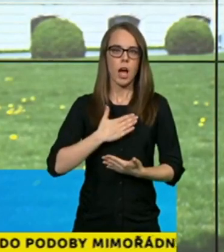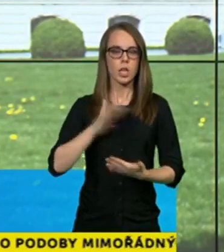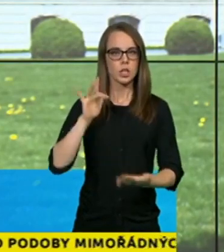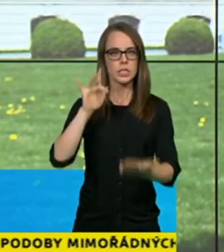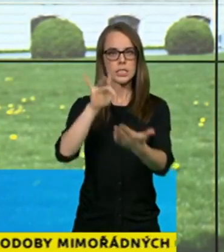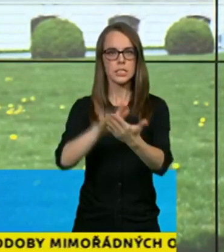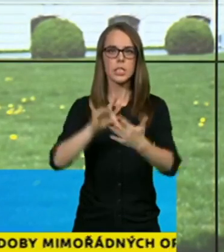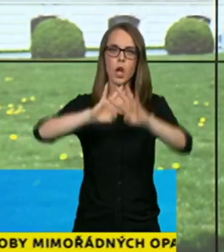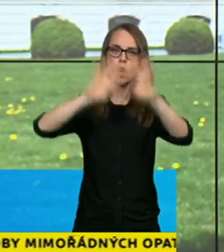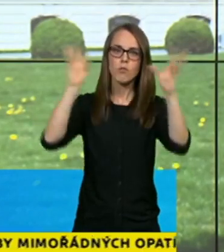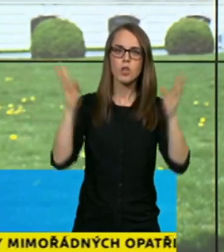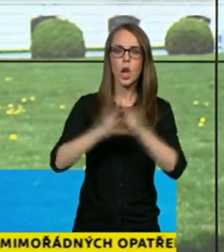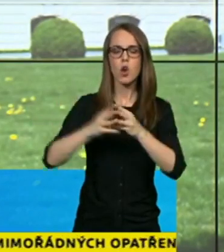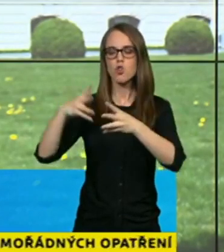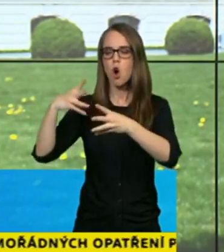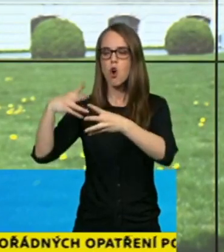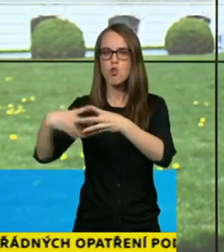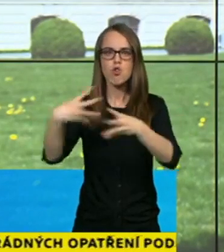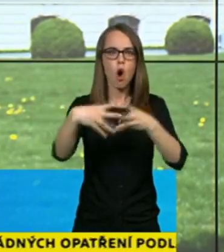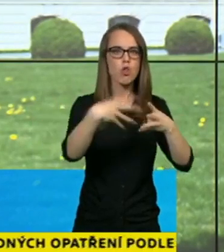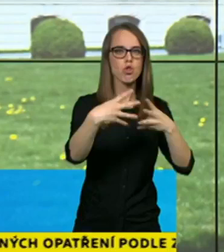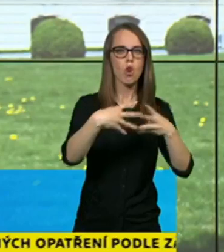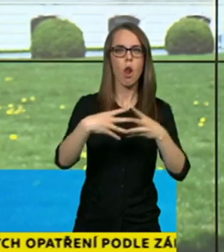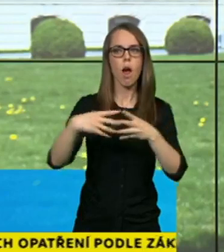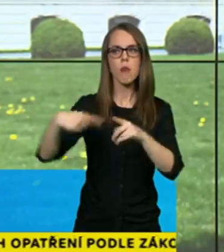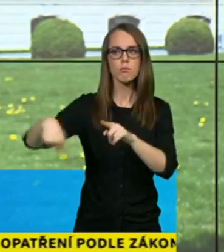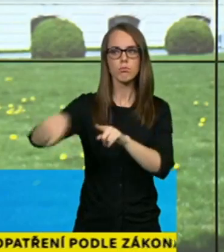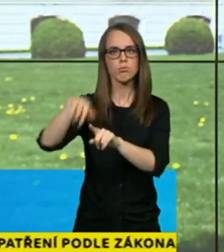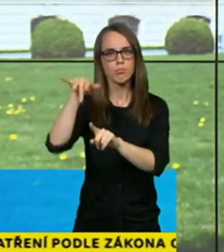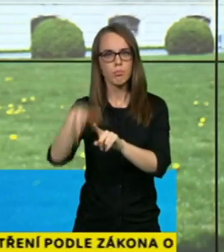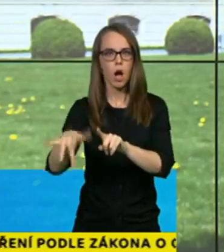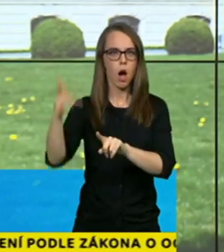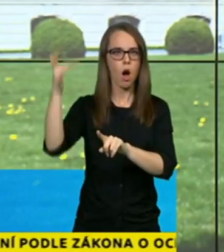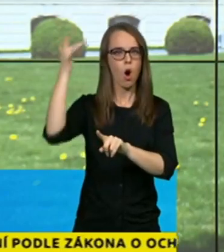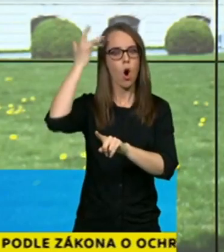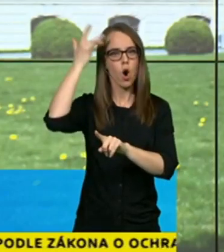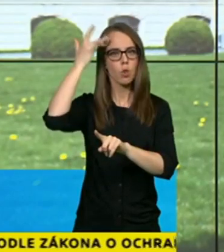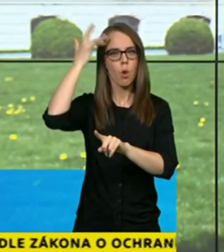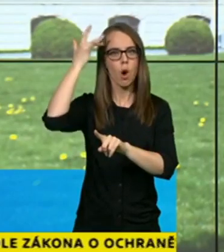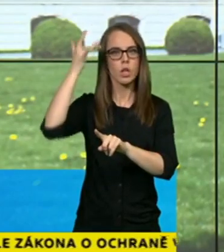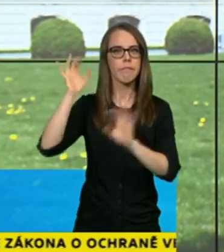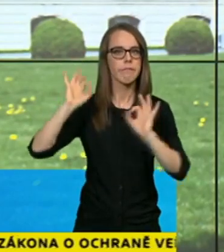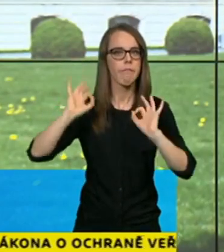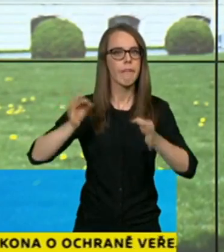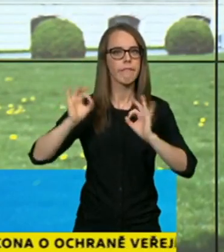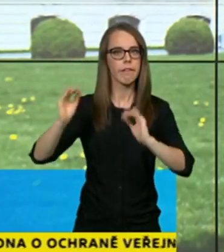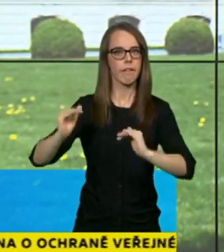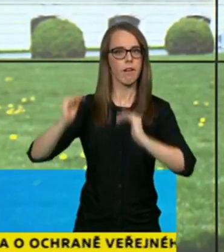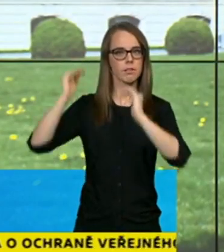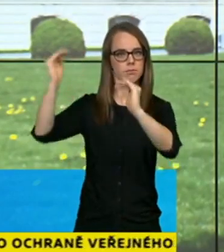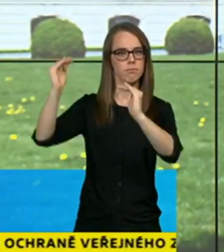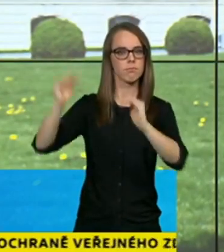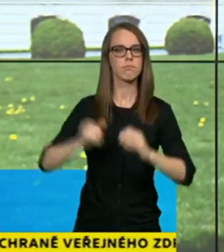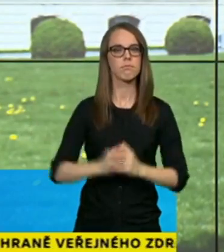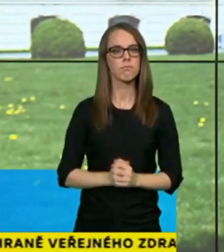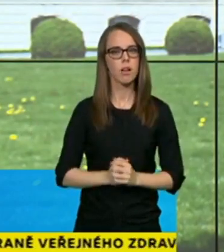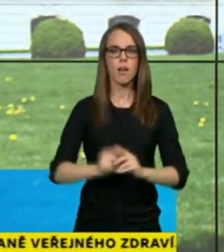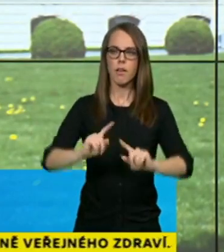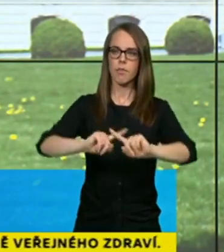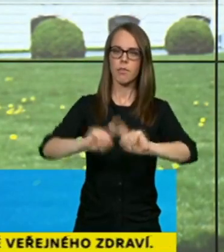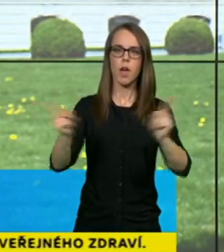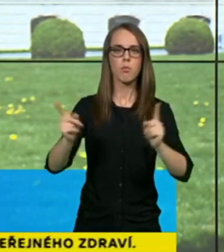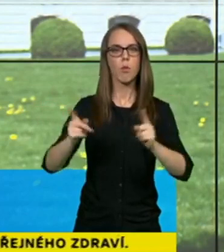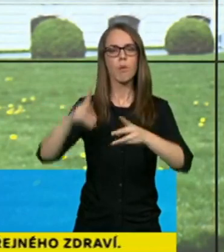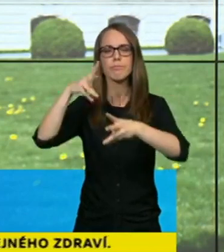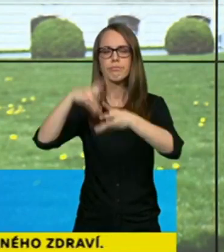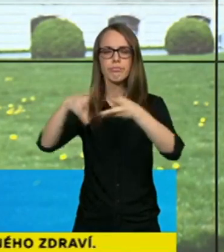nutně kvalifikaci. Je to otázka týkající se výběru dodavatele a jeho oznámení za předpokladu, že se